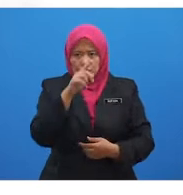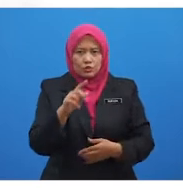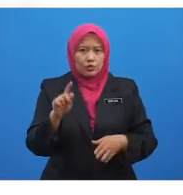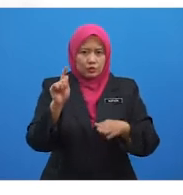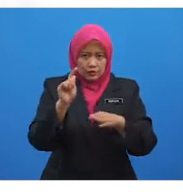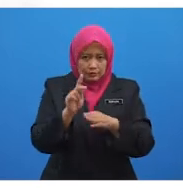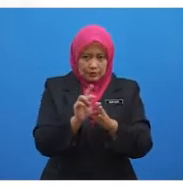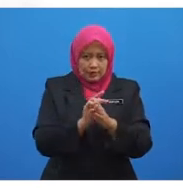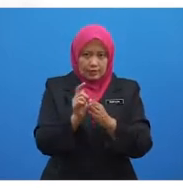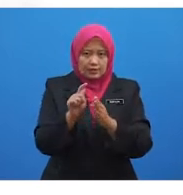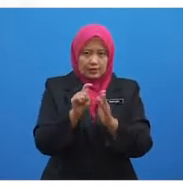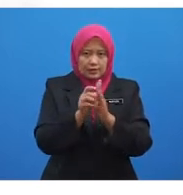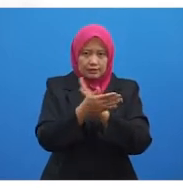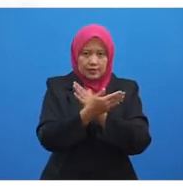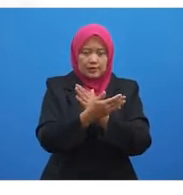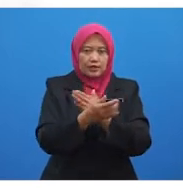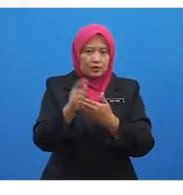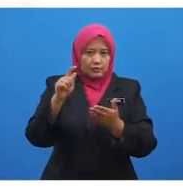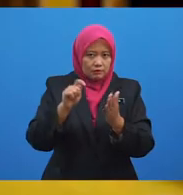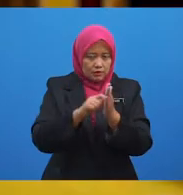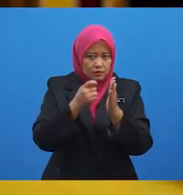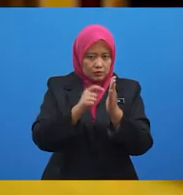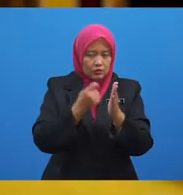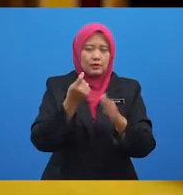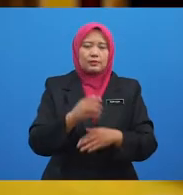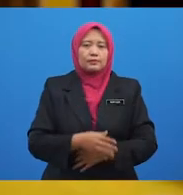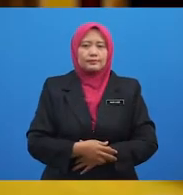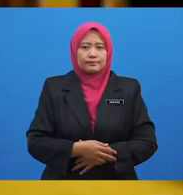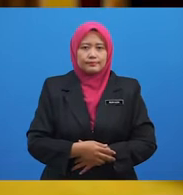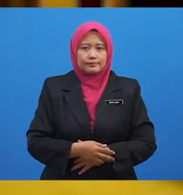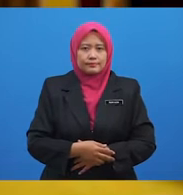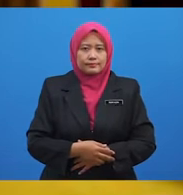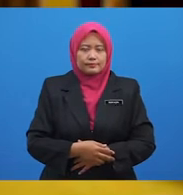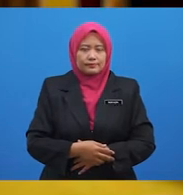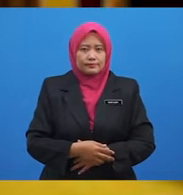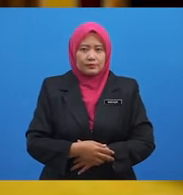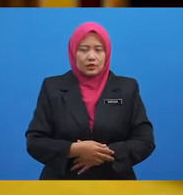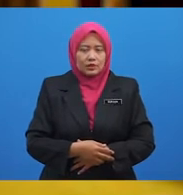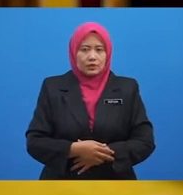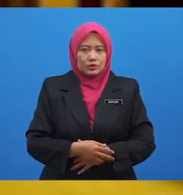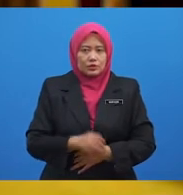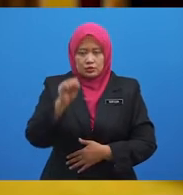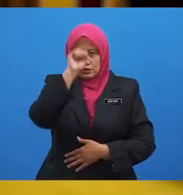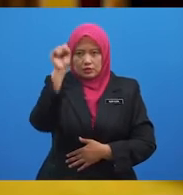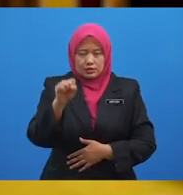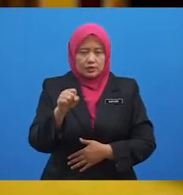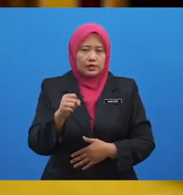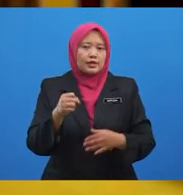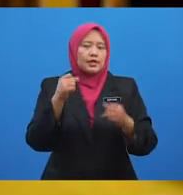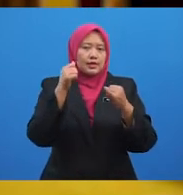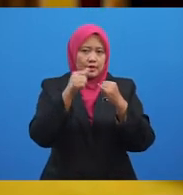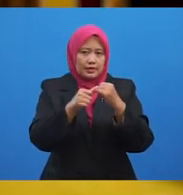pertukangan. Seterusnya, murid-murid, kita lihat soalan terakhir iaitu mengenai